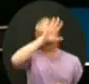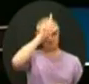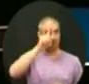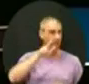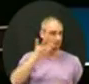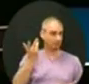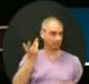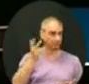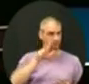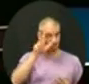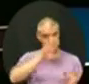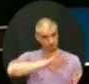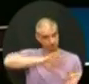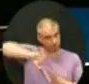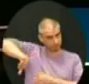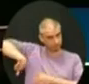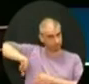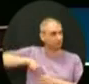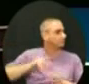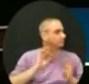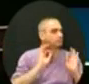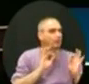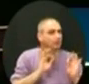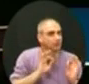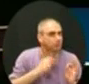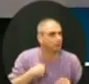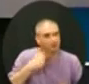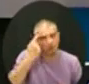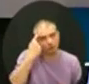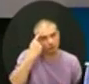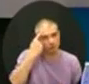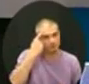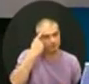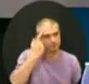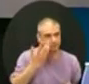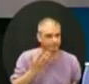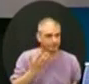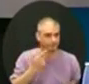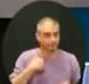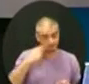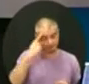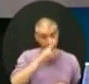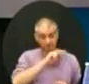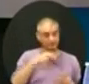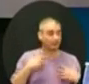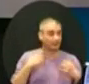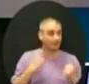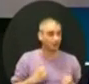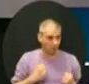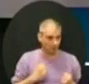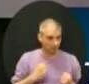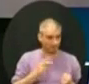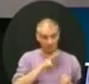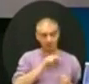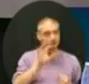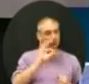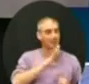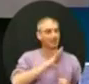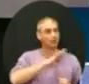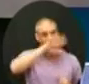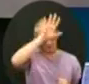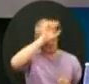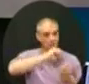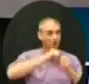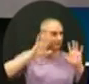בצפון, לשים בצד, להחסים אותו בצד. ממש, אני חושב שהנושא הביטחוני והנושא של האיום